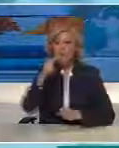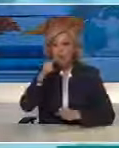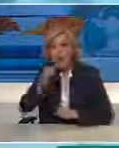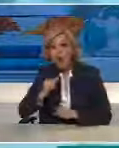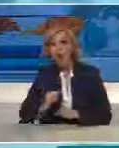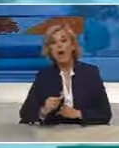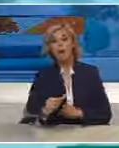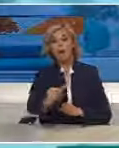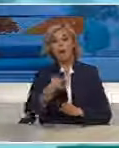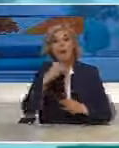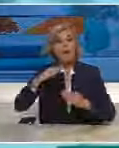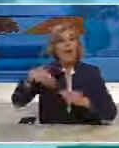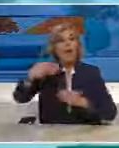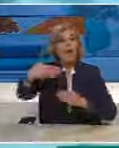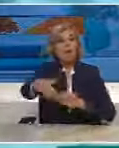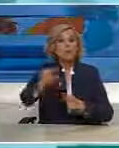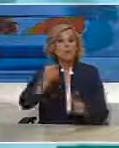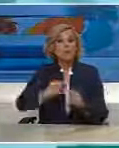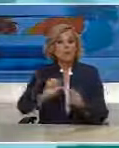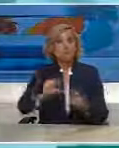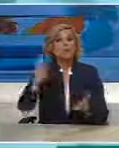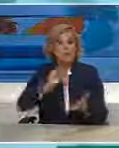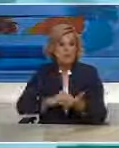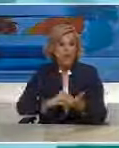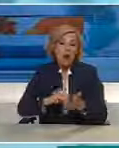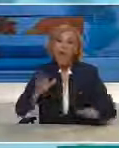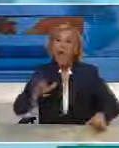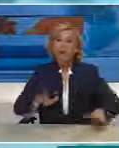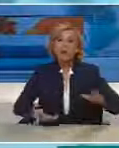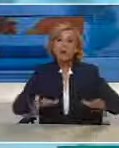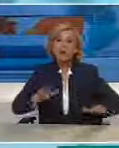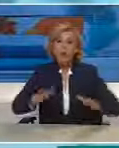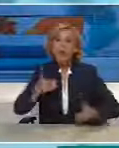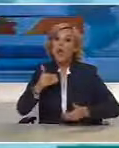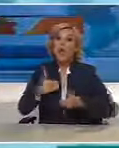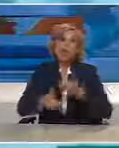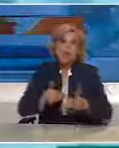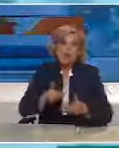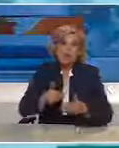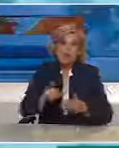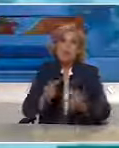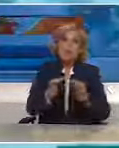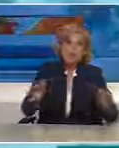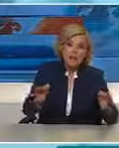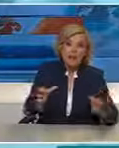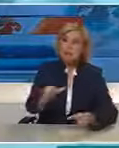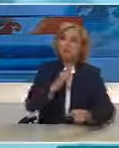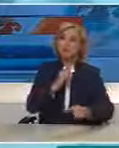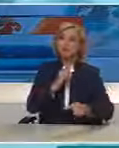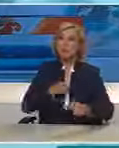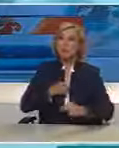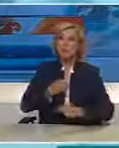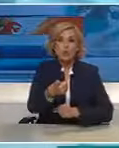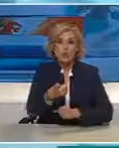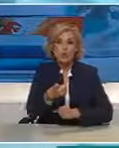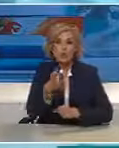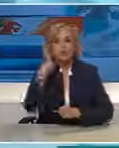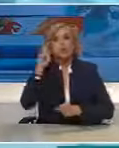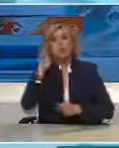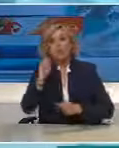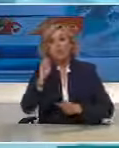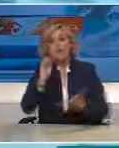επόμενους μήνες θα χρειαστεί πολλές φορές και ανάλογα με τις εξελίξεις είτε να πατάμε φρένο είτε να επιστρέφουμε στη λήψη κάποιων περιοριστικών μέτρων